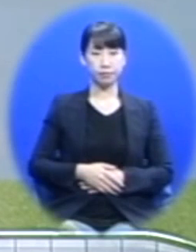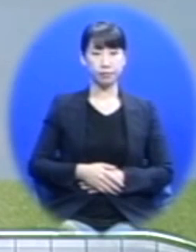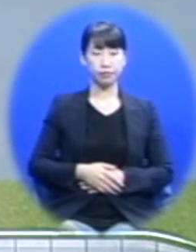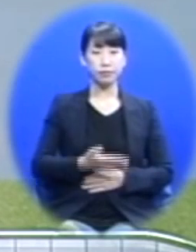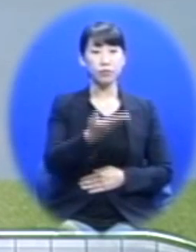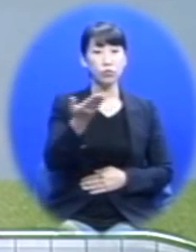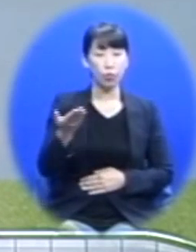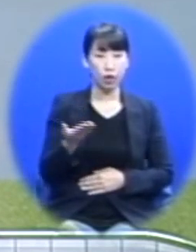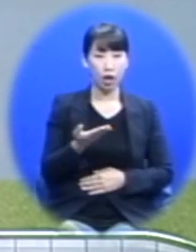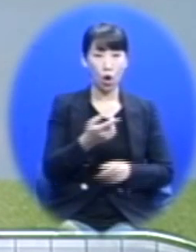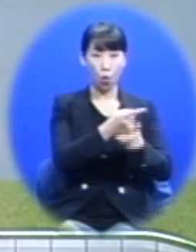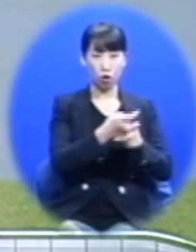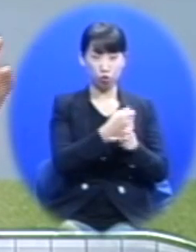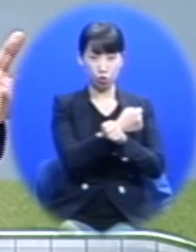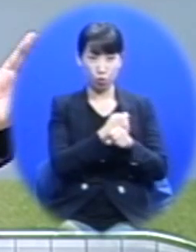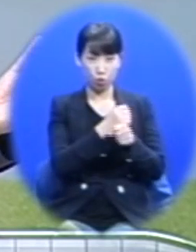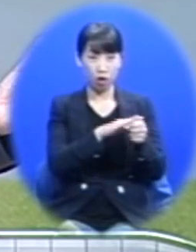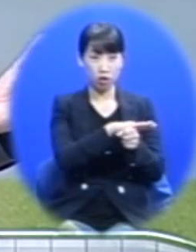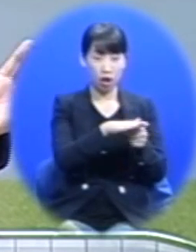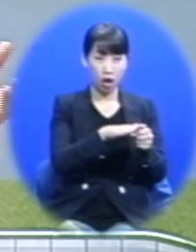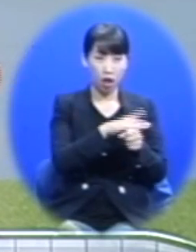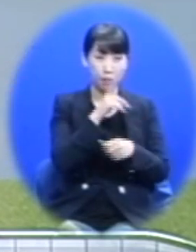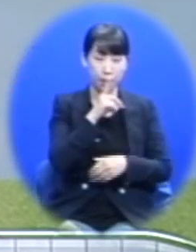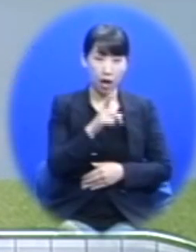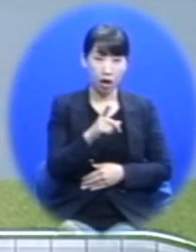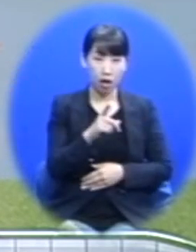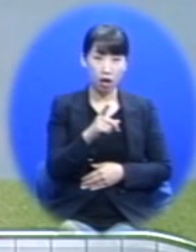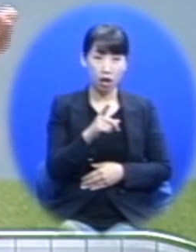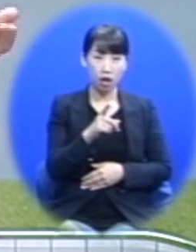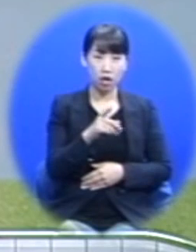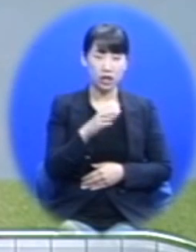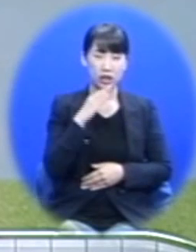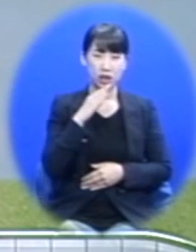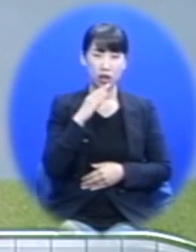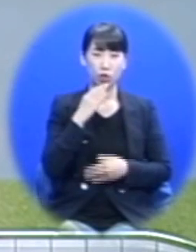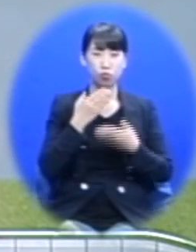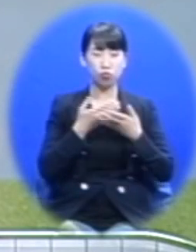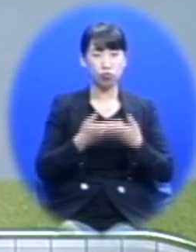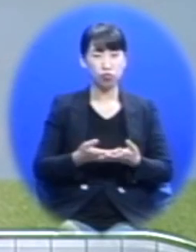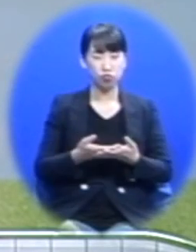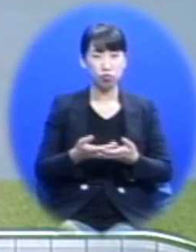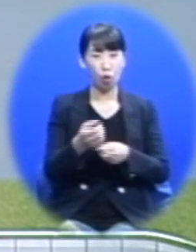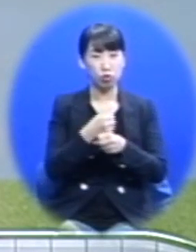여러분, 원수를 용서하고 원수를 사랑하라는 것이 여러분에게 아주 무거운 짐처럼